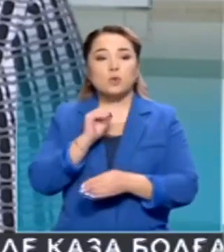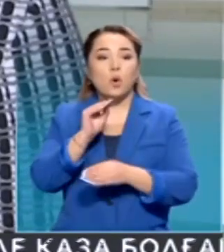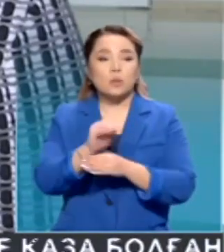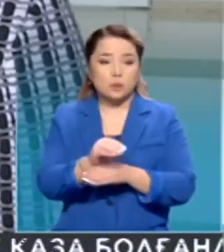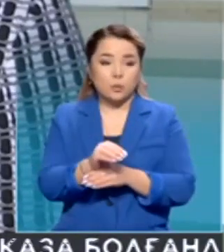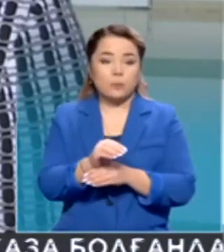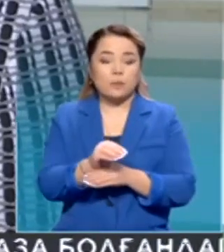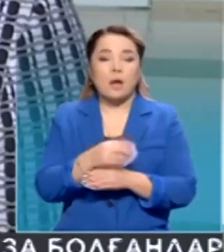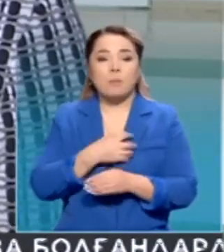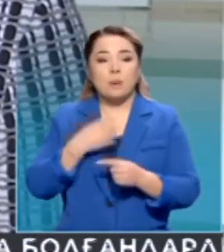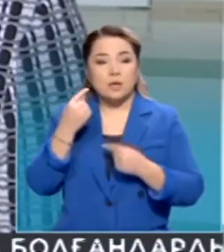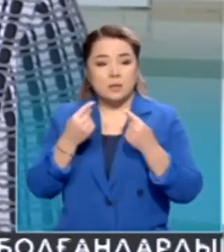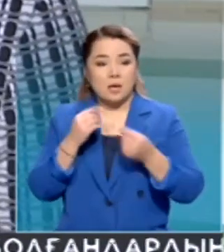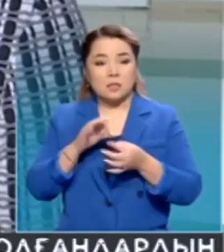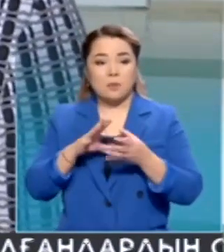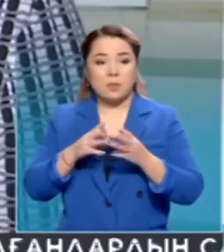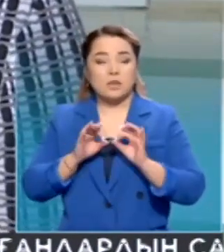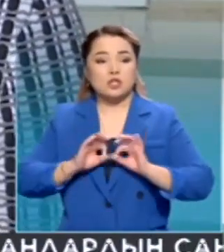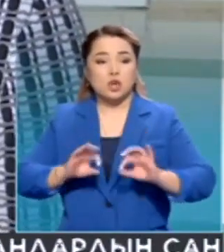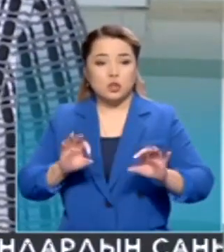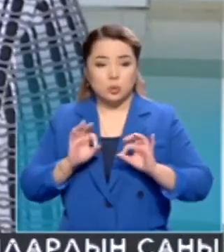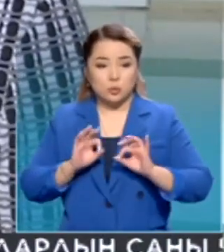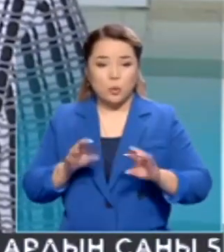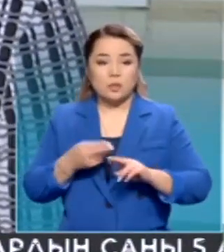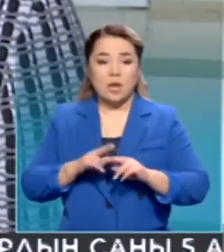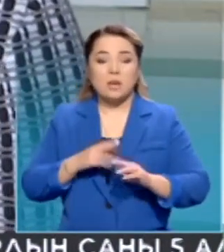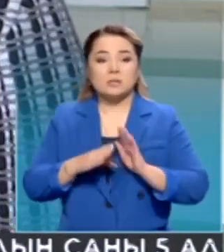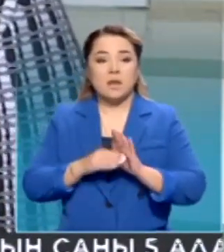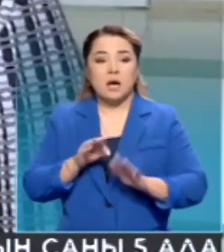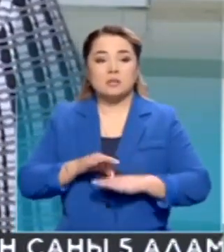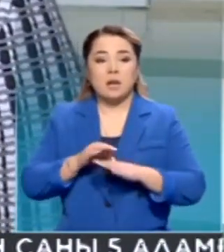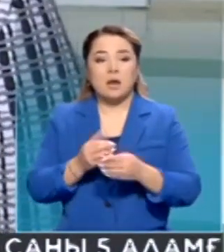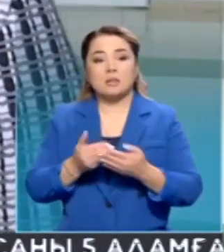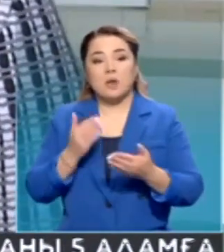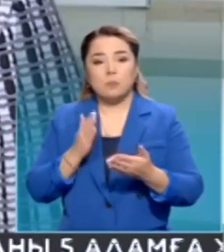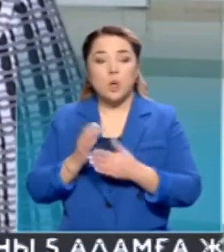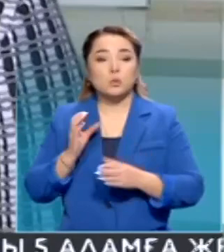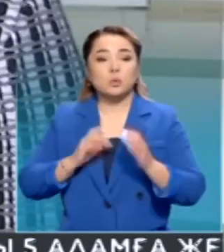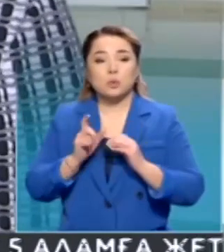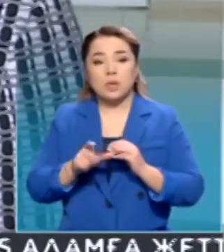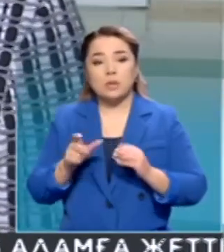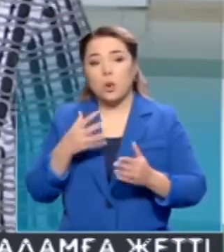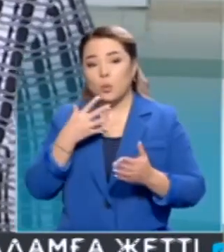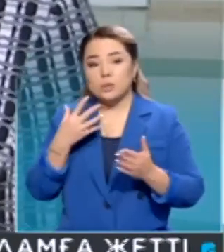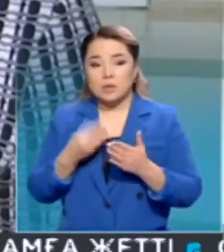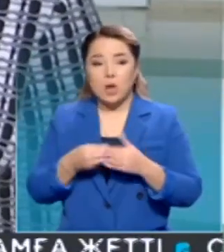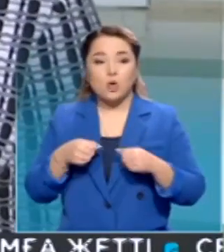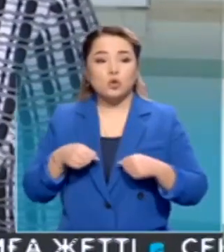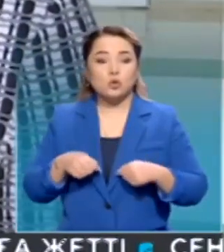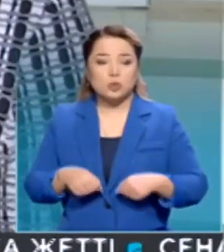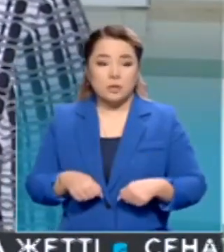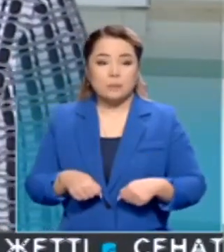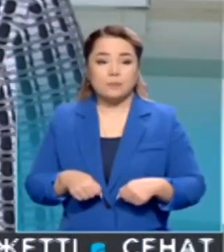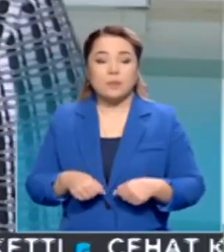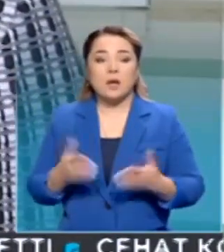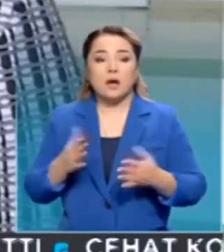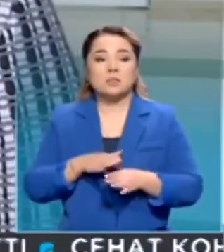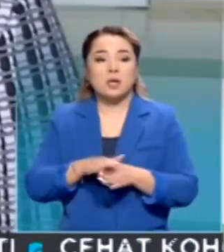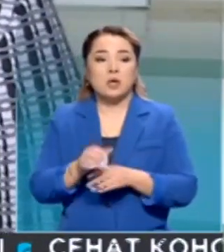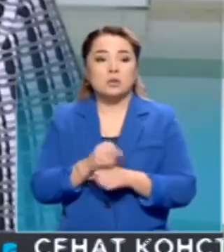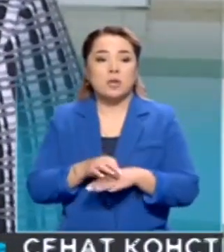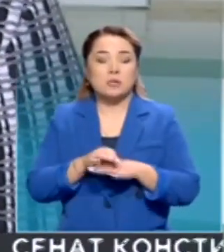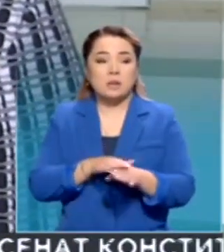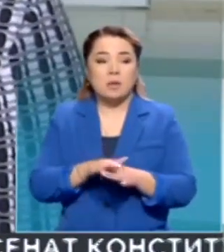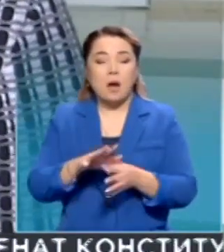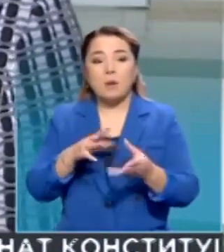толықтыруларын мағынасын жеткізу, жаңағы сайлау алды студенттердің өздерінің құқықтарын қалай жүзеге